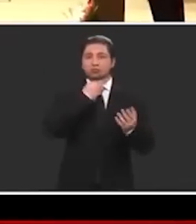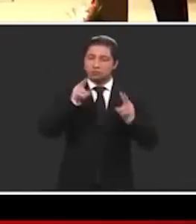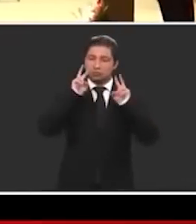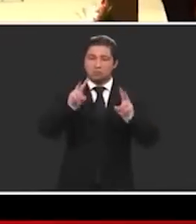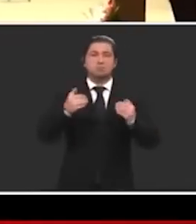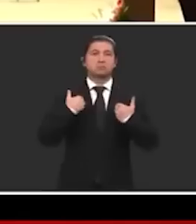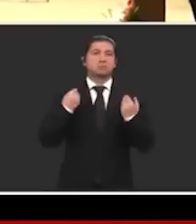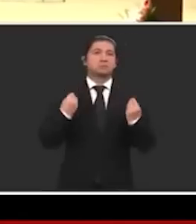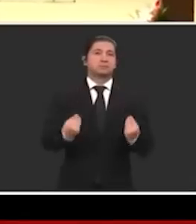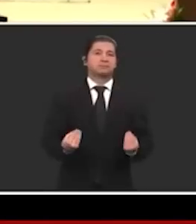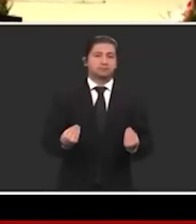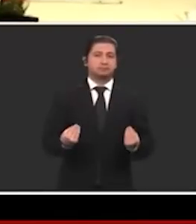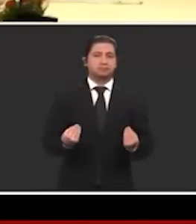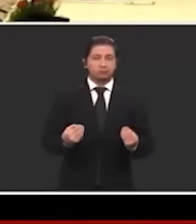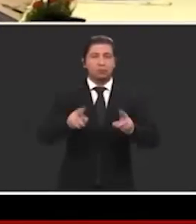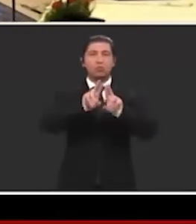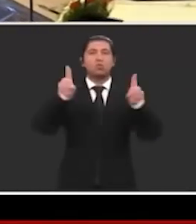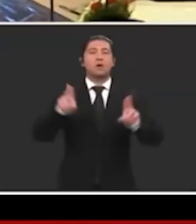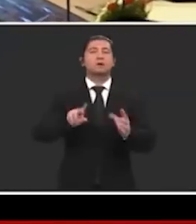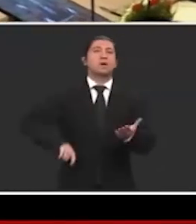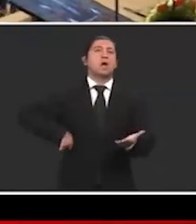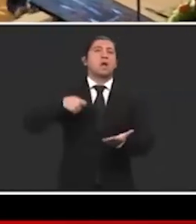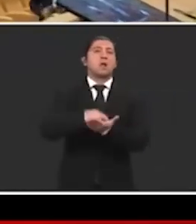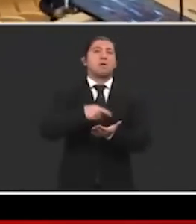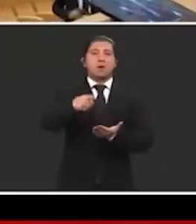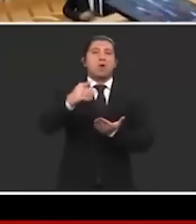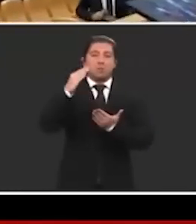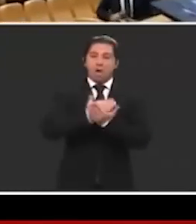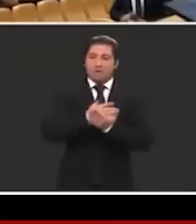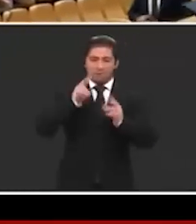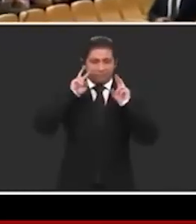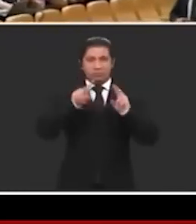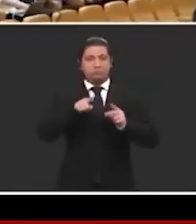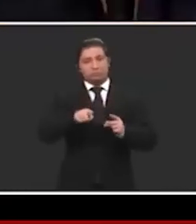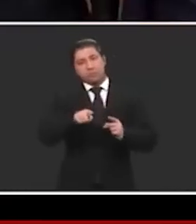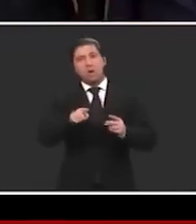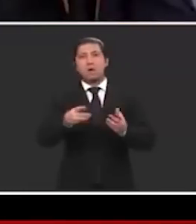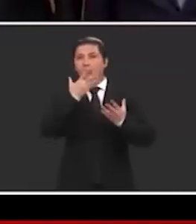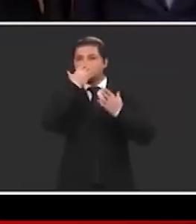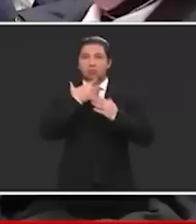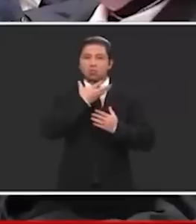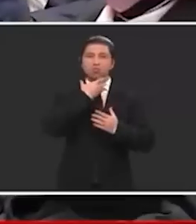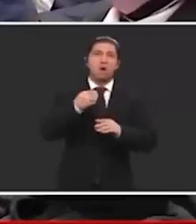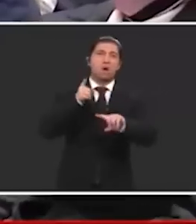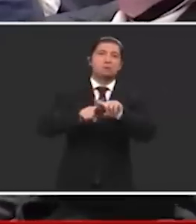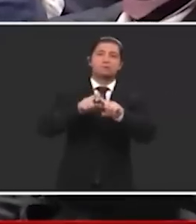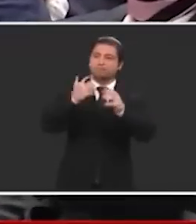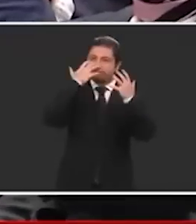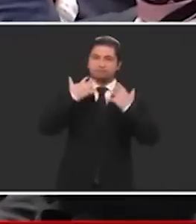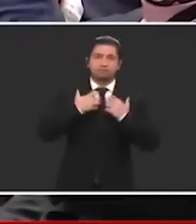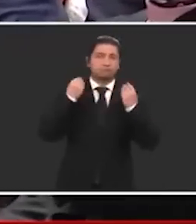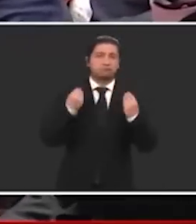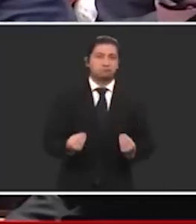gördük. Uluslararası yatırımcıların programa tepkisi de son derece olumluydu.